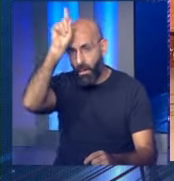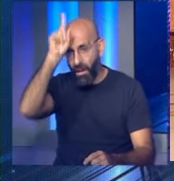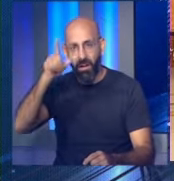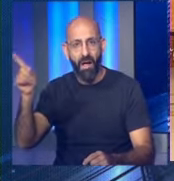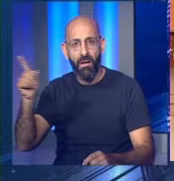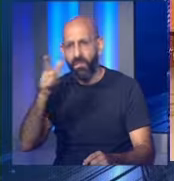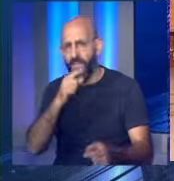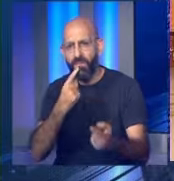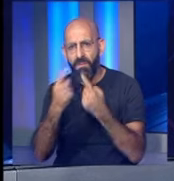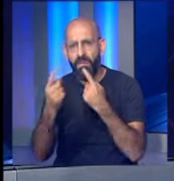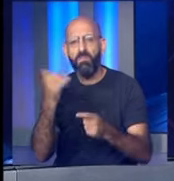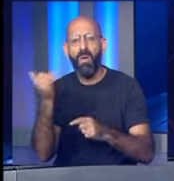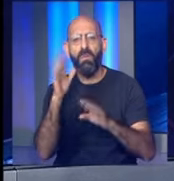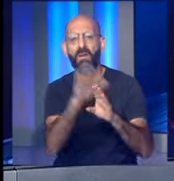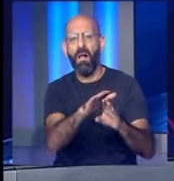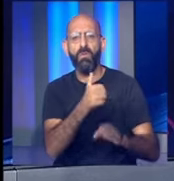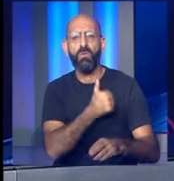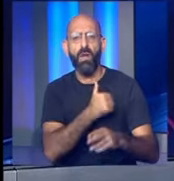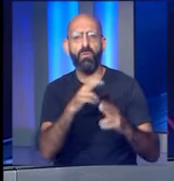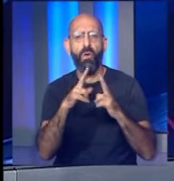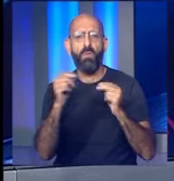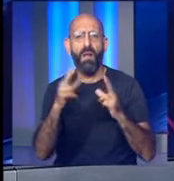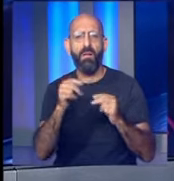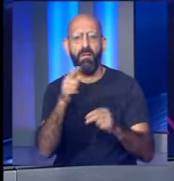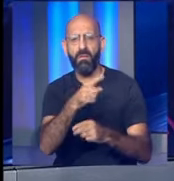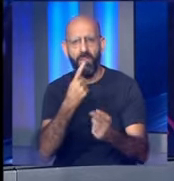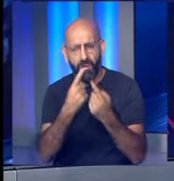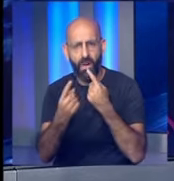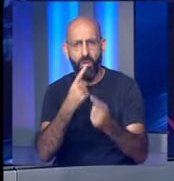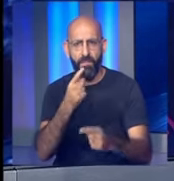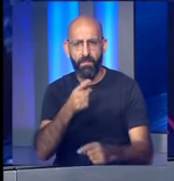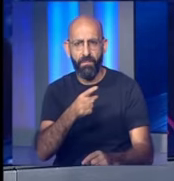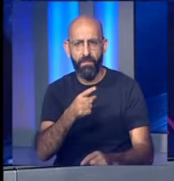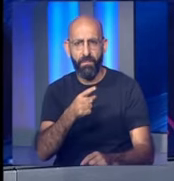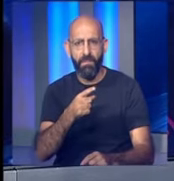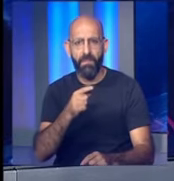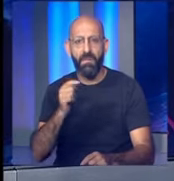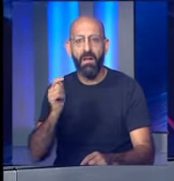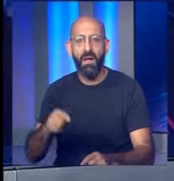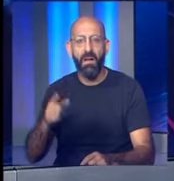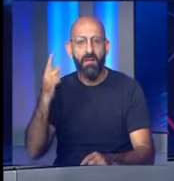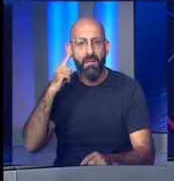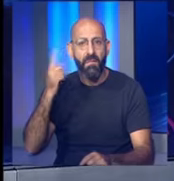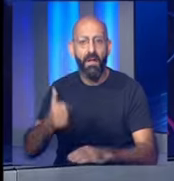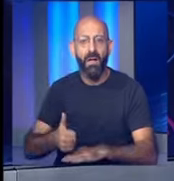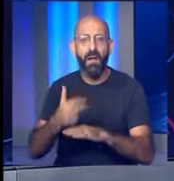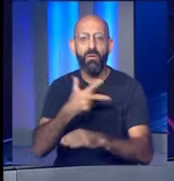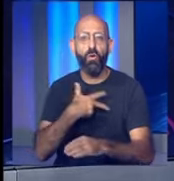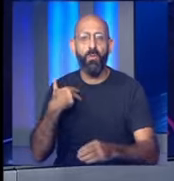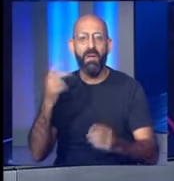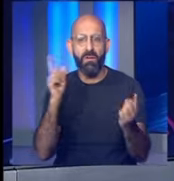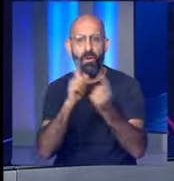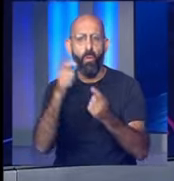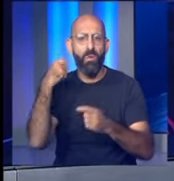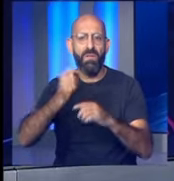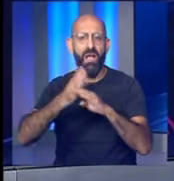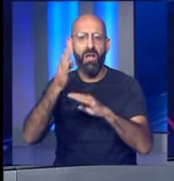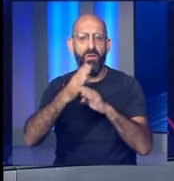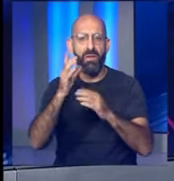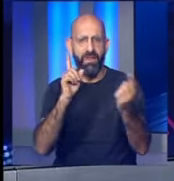المتحدة وفرنسا وإيطاليا وألمانيا بدعم الجيش عبر تطوير التقنيات العسكرية وفي المجالات